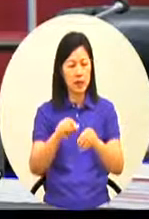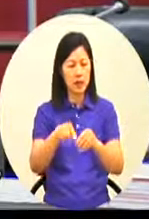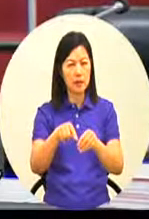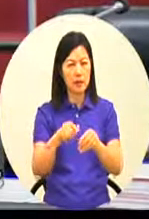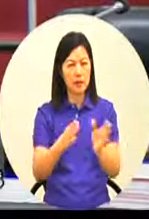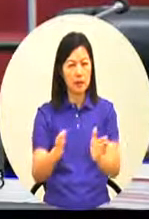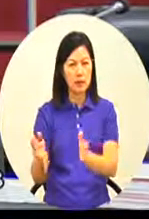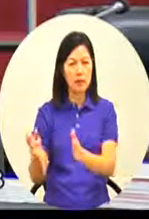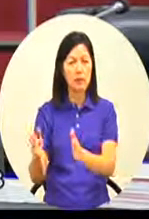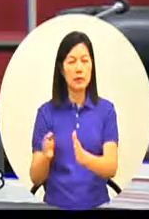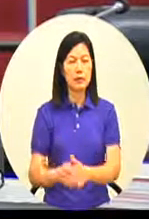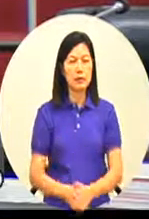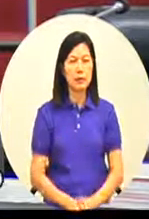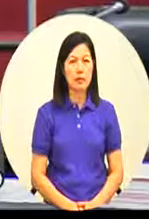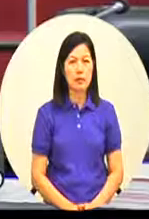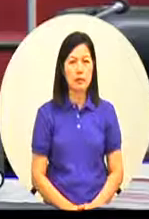哈，